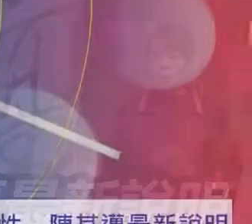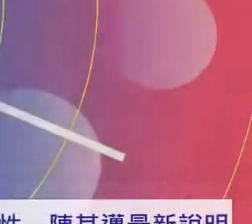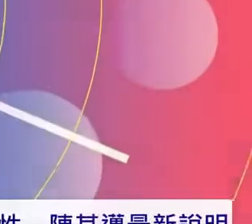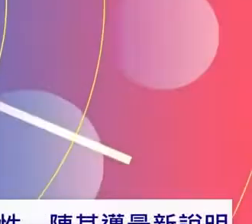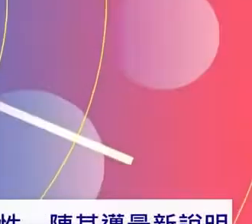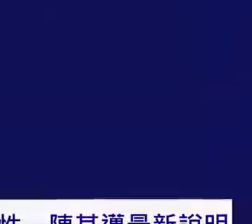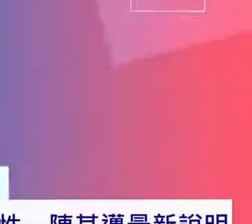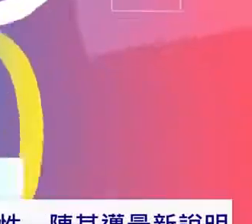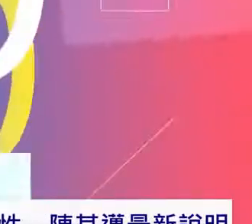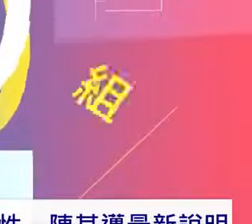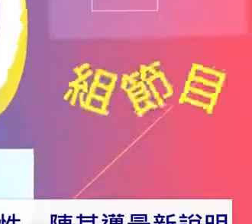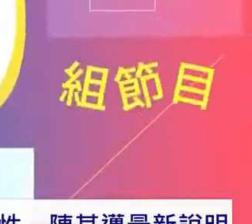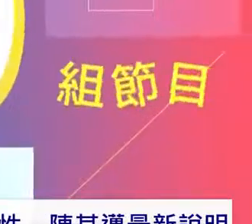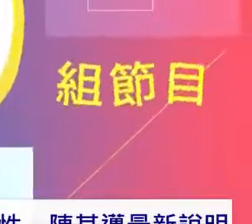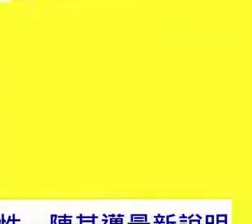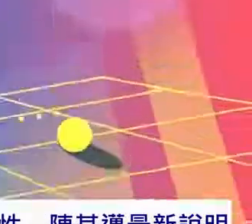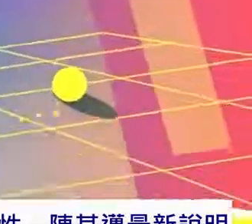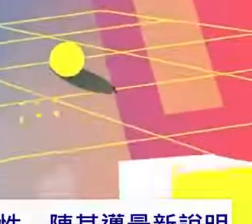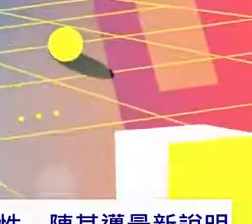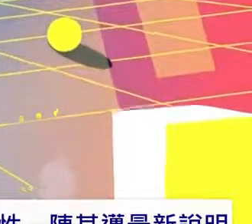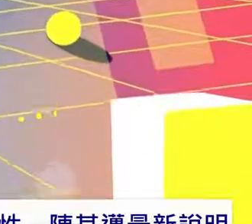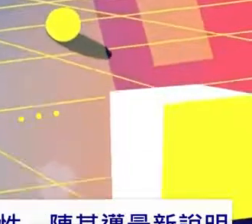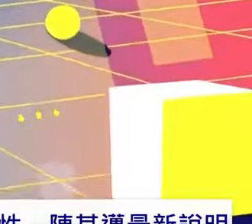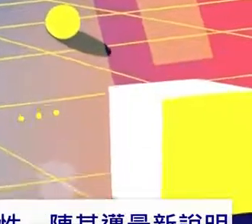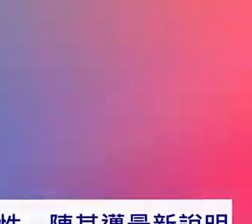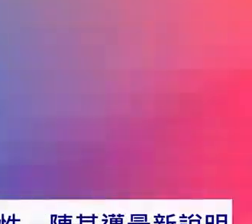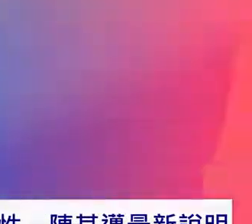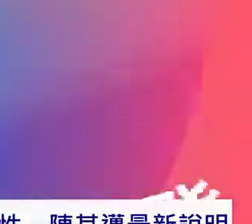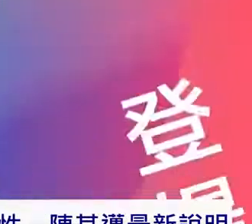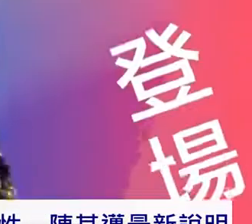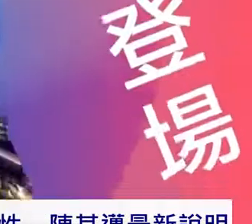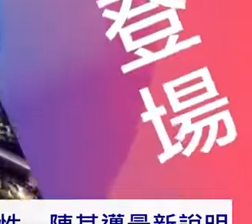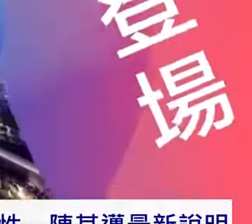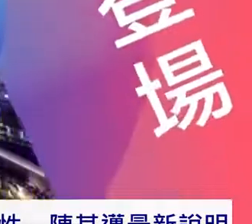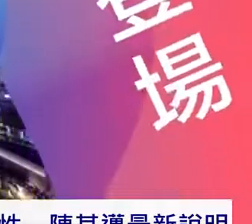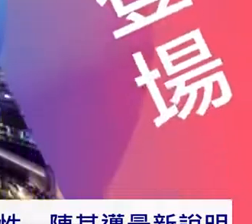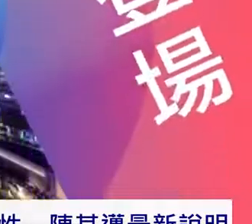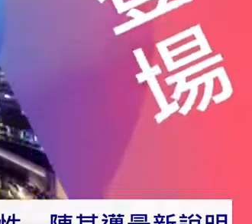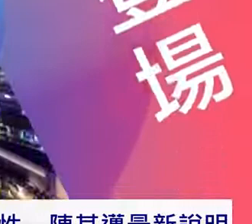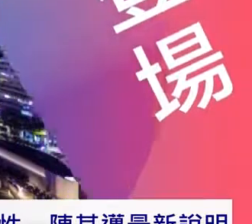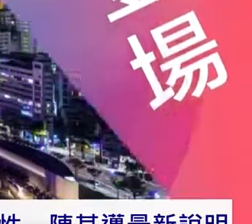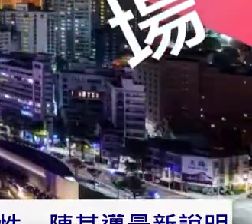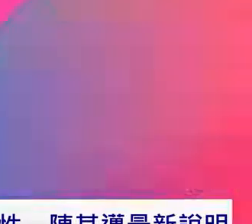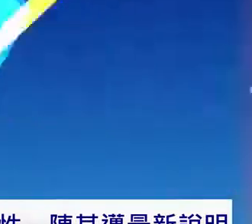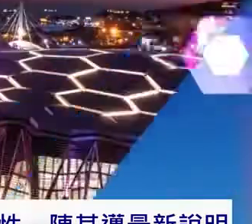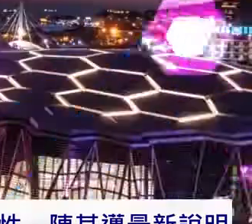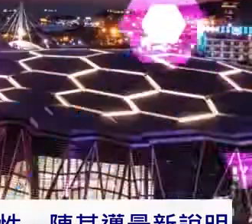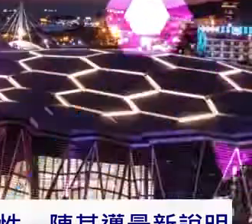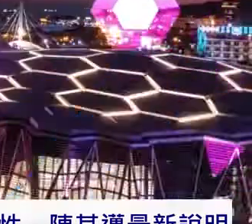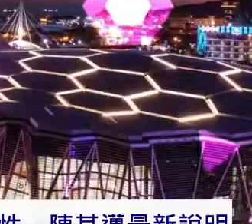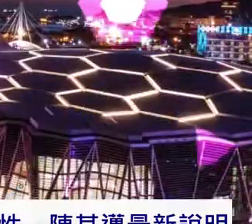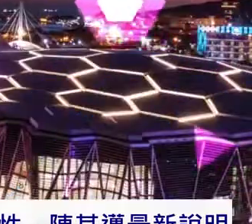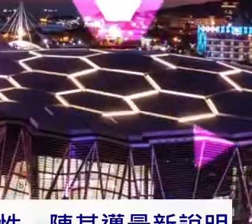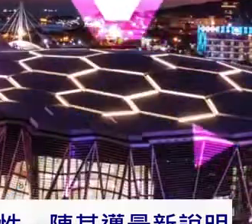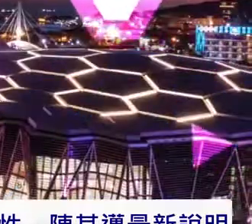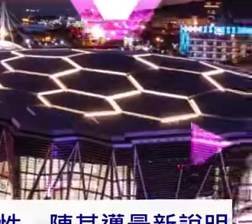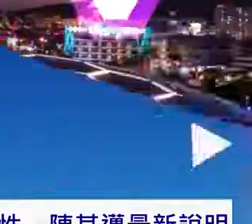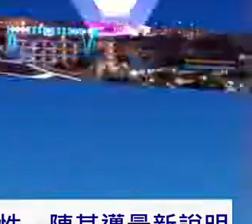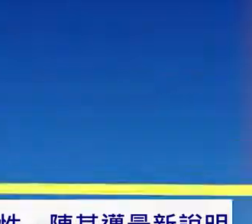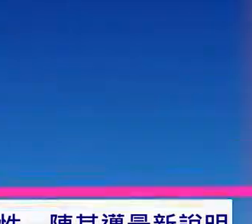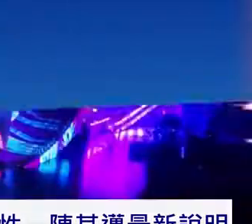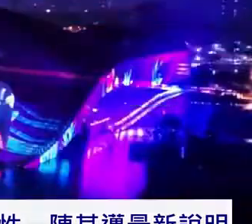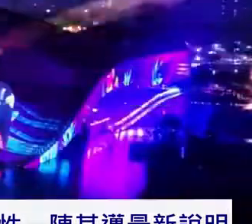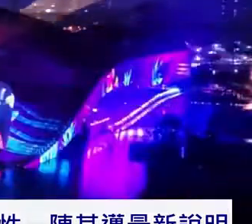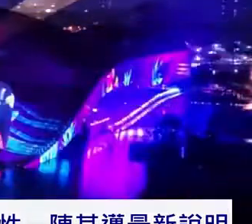灯会在高雄，历年来最盛大的灯会璀璨登场。今年灯会主打爱河湾